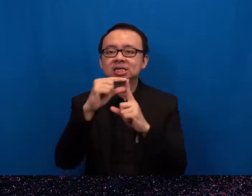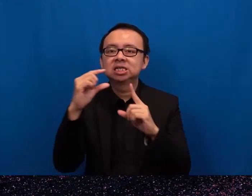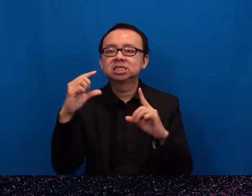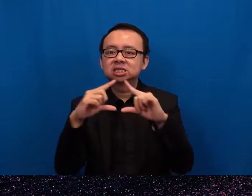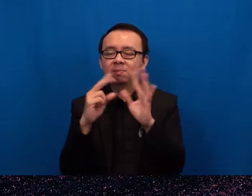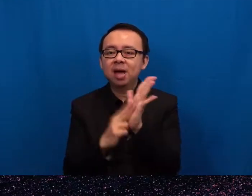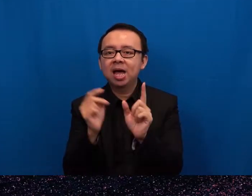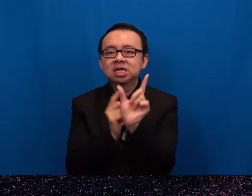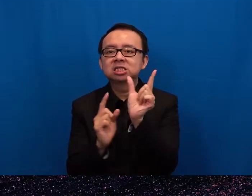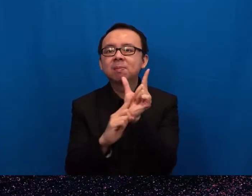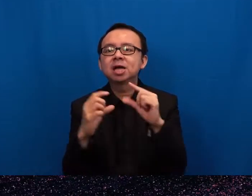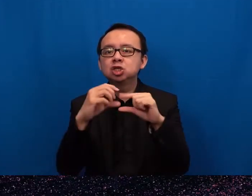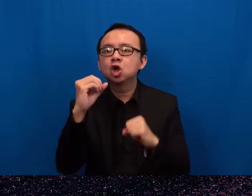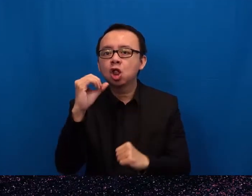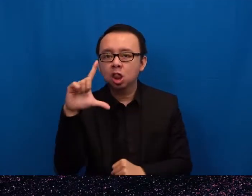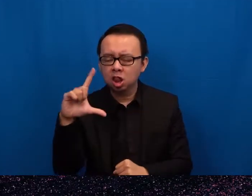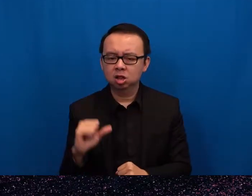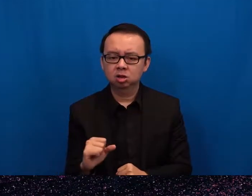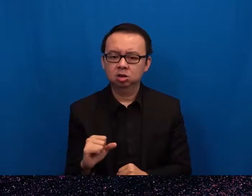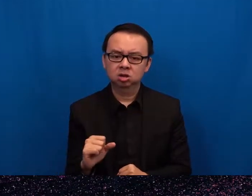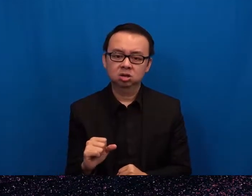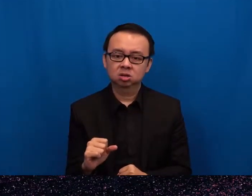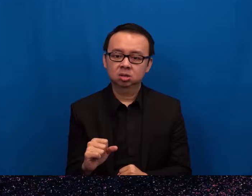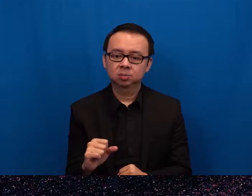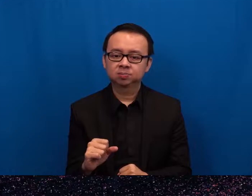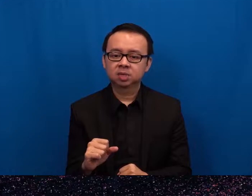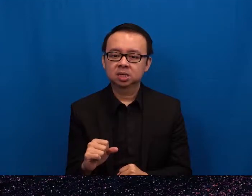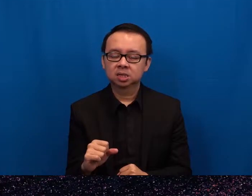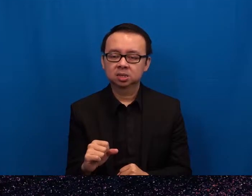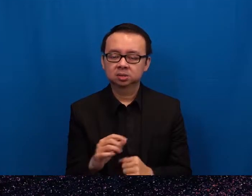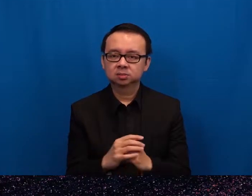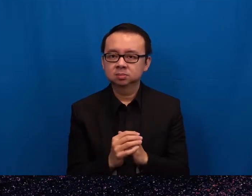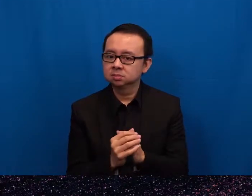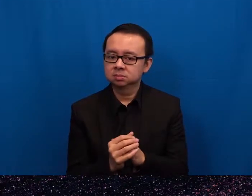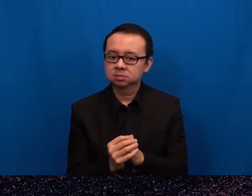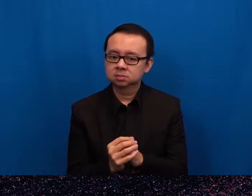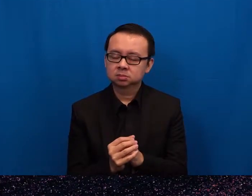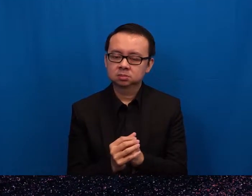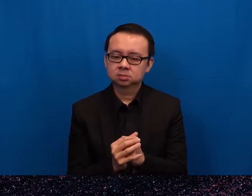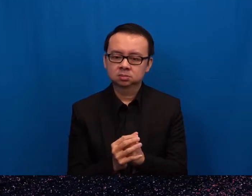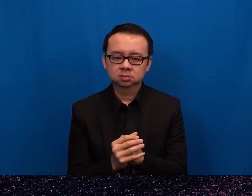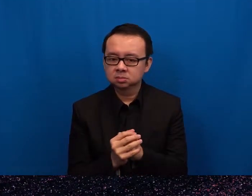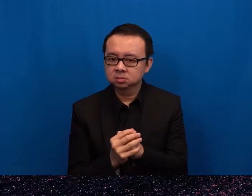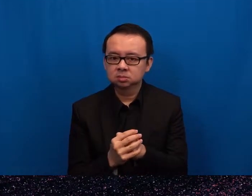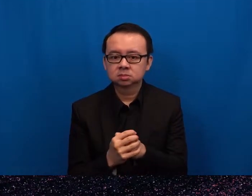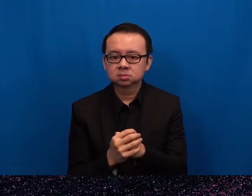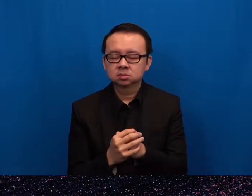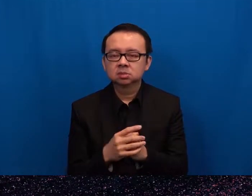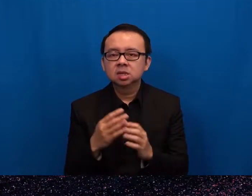berkata menjelajah ke daerah pedalaman? Kalau pedalaman itu kan harusnya orang-orangnya masih pakai